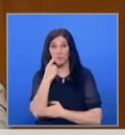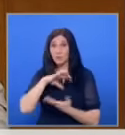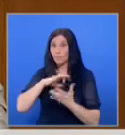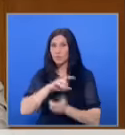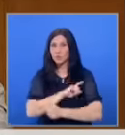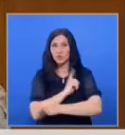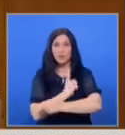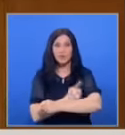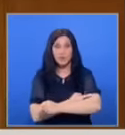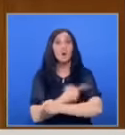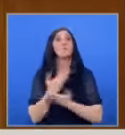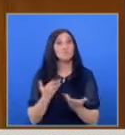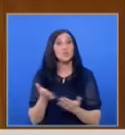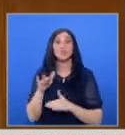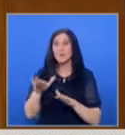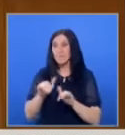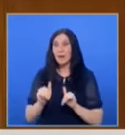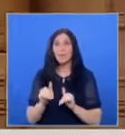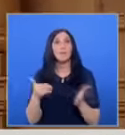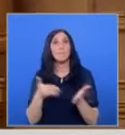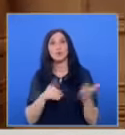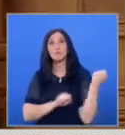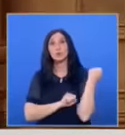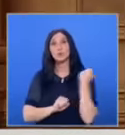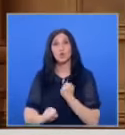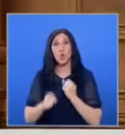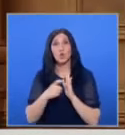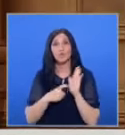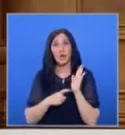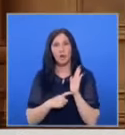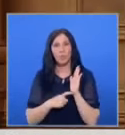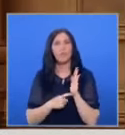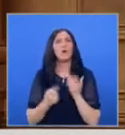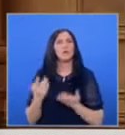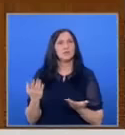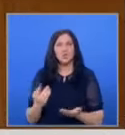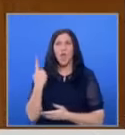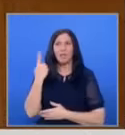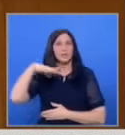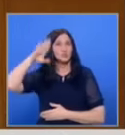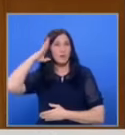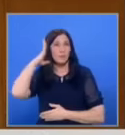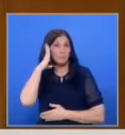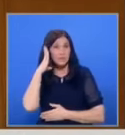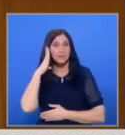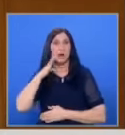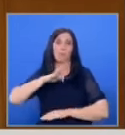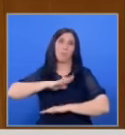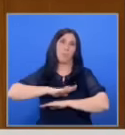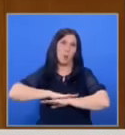политическа сила, че ще приеме противоконституционен закон, че един служебен министър е